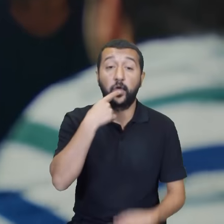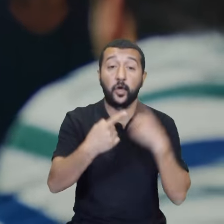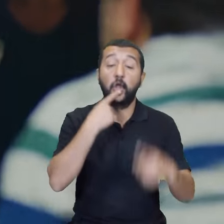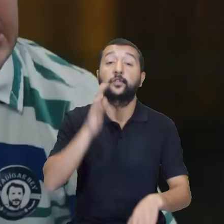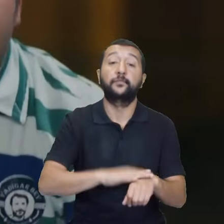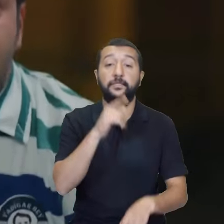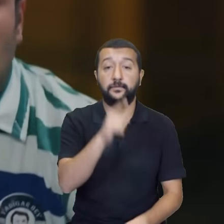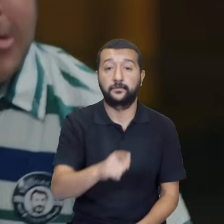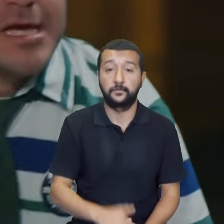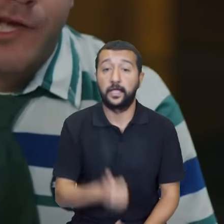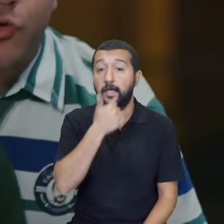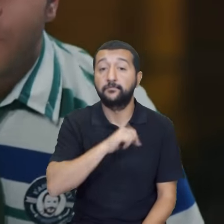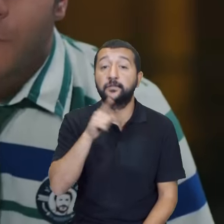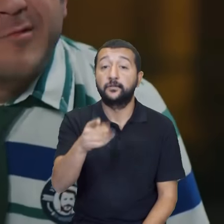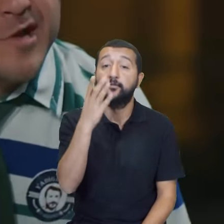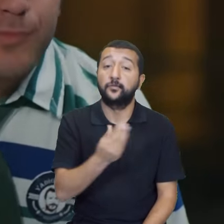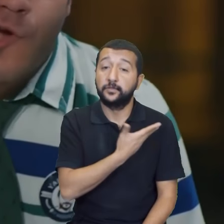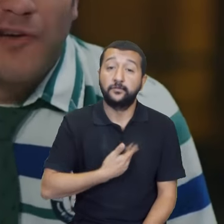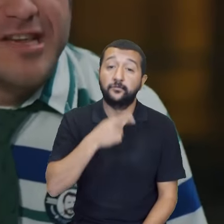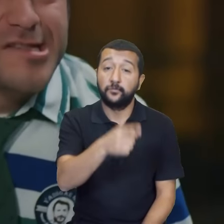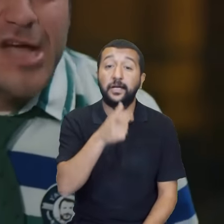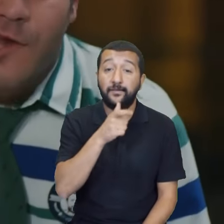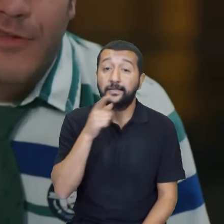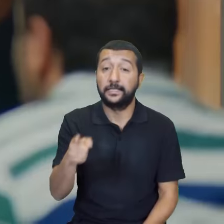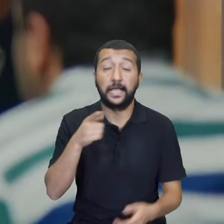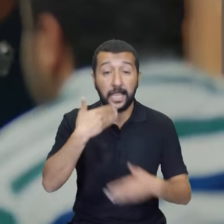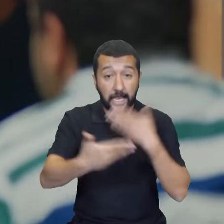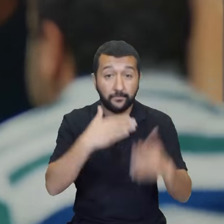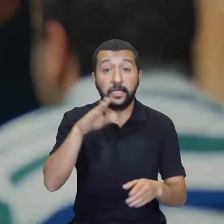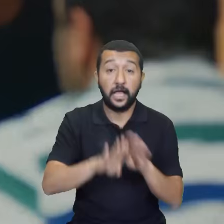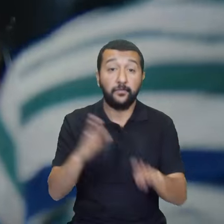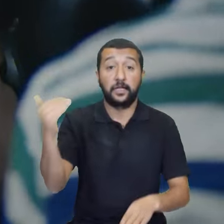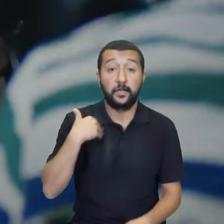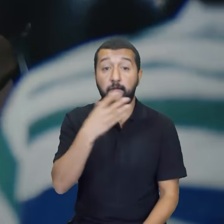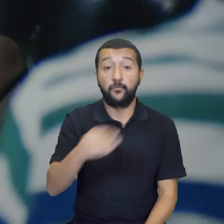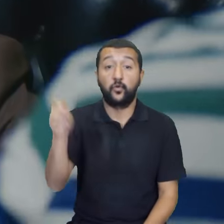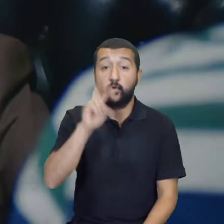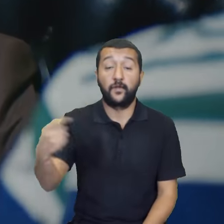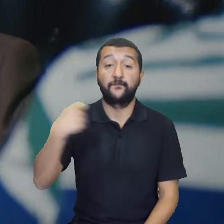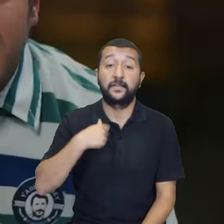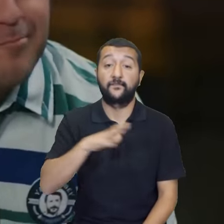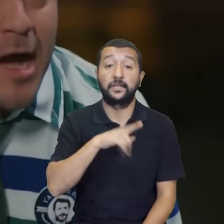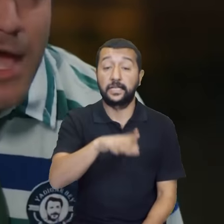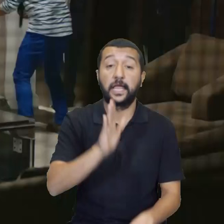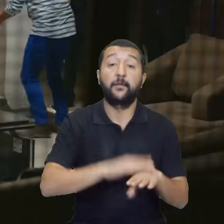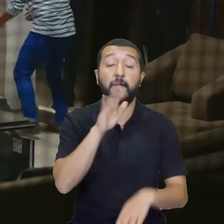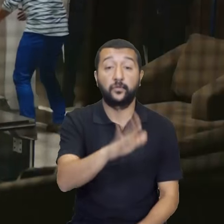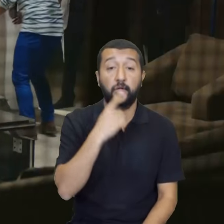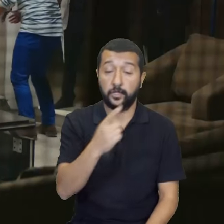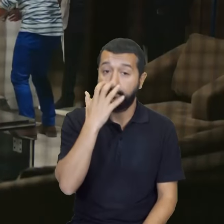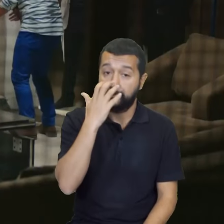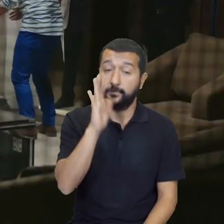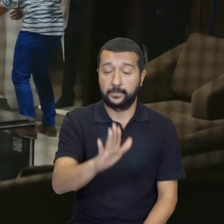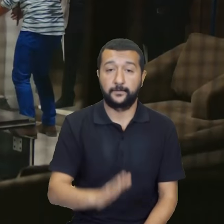konuşmasın. Abi kurban olayım. Bu kahvenin tarifi için kapında yatan milyon dolarlar verenler var ya. Yapma.